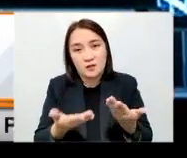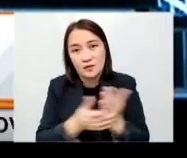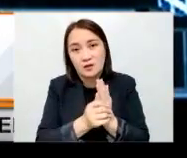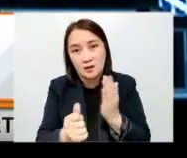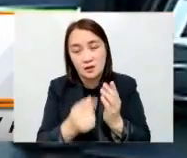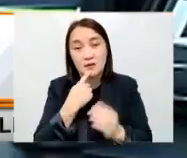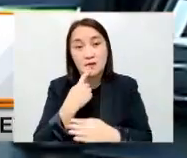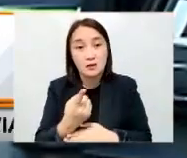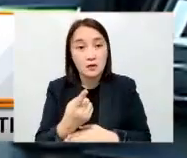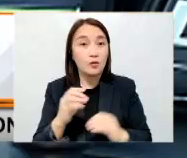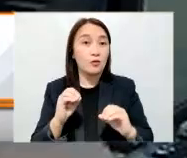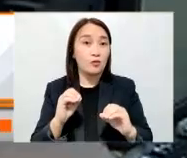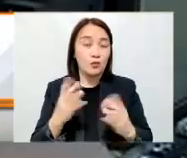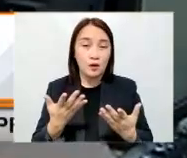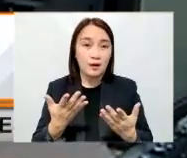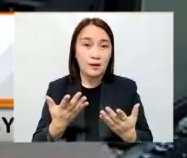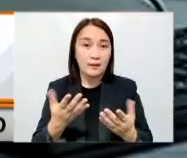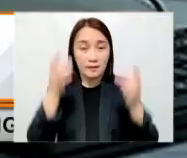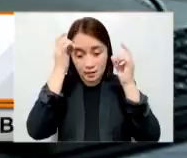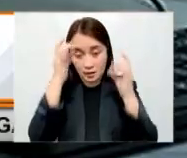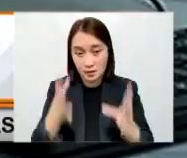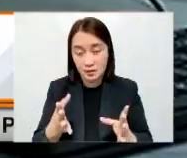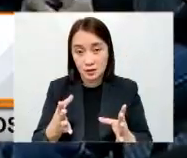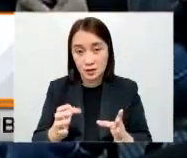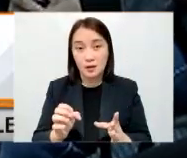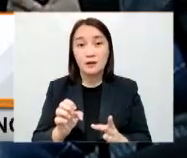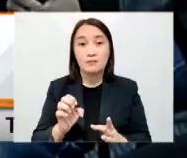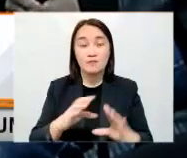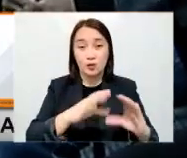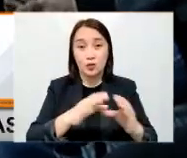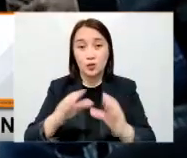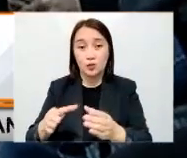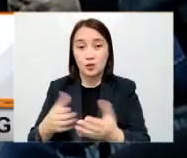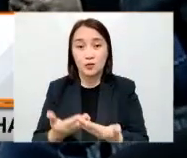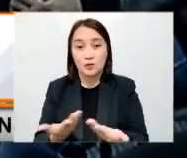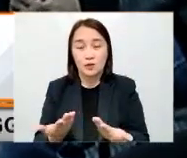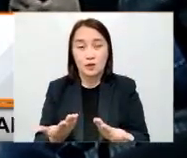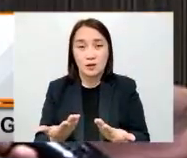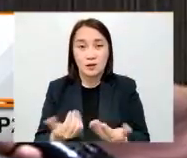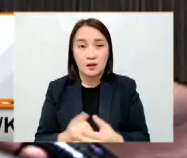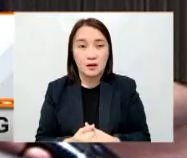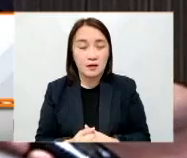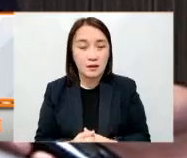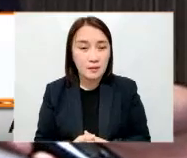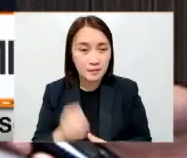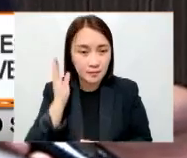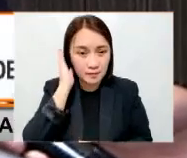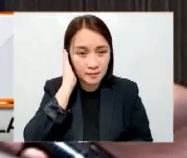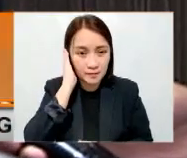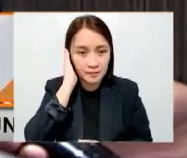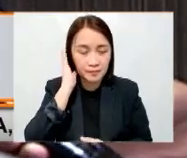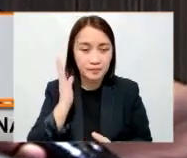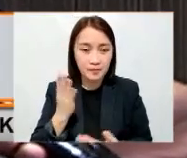European Commission, hindi dapat isantabi ang pagtutok sa kalidad ng maritime schools. There needs to be tighter